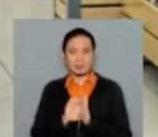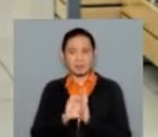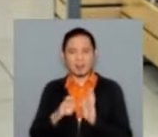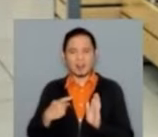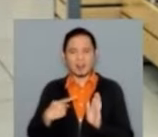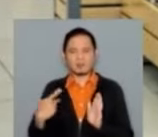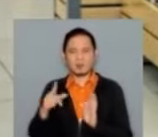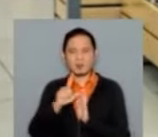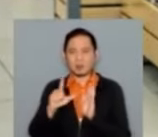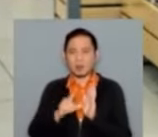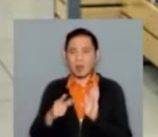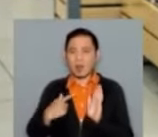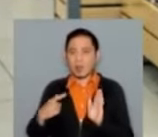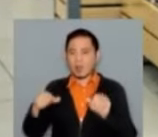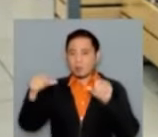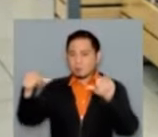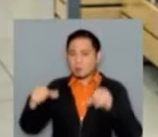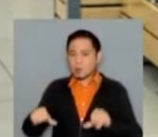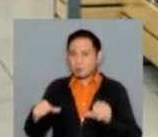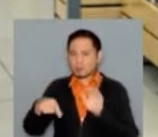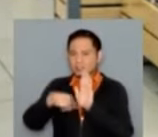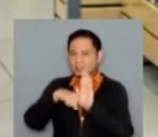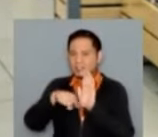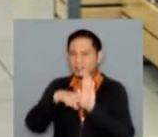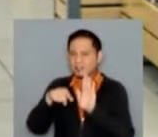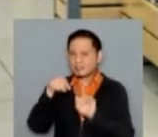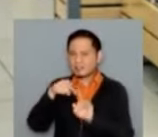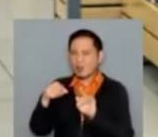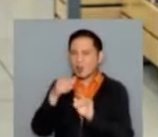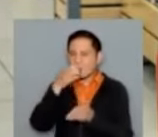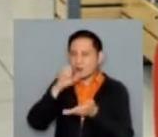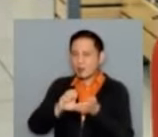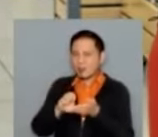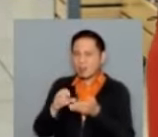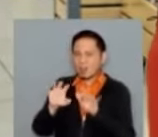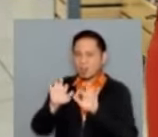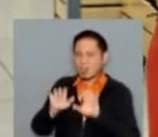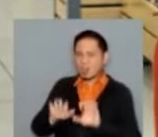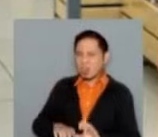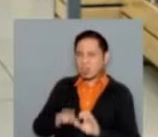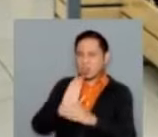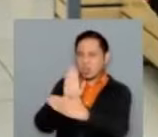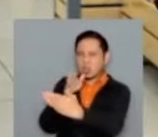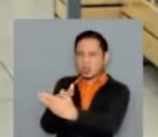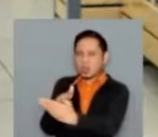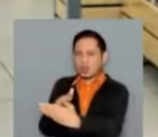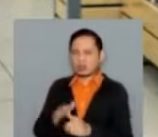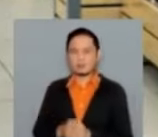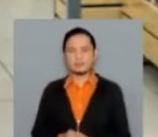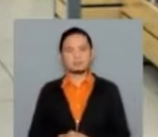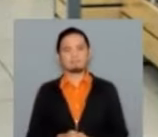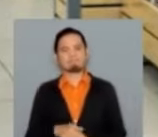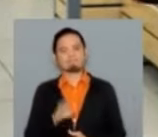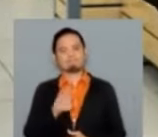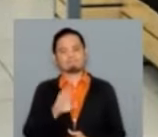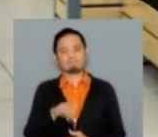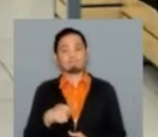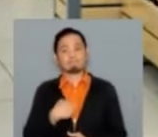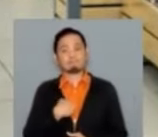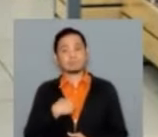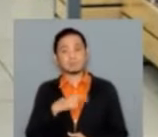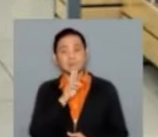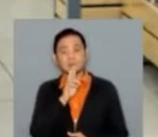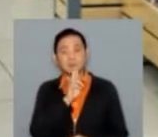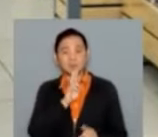ako ng negative review? Actually, ako siguro ang isa sa pinaka-demanding na customer. Hindi naman sa